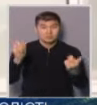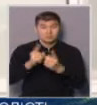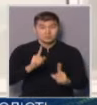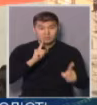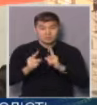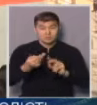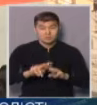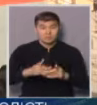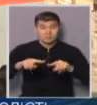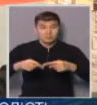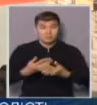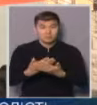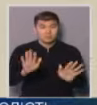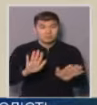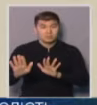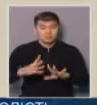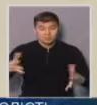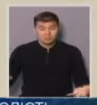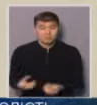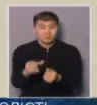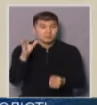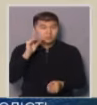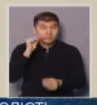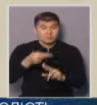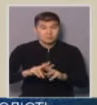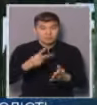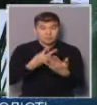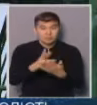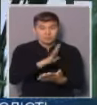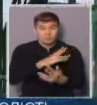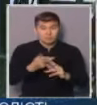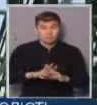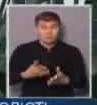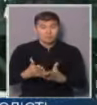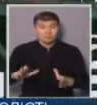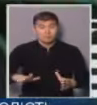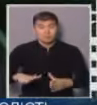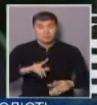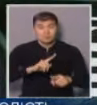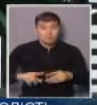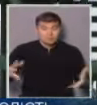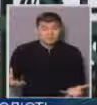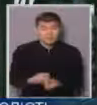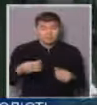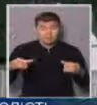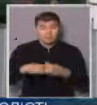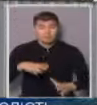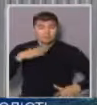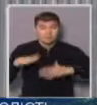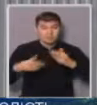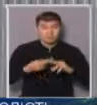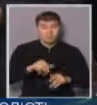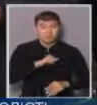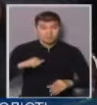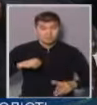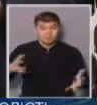жиында техникалар мен құралдар көрмесі, құтқарушы иттердің қабілеттілігін көрсету, оқу мұнарасынан жедел құтқару жасағының жаттығулары, өзін